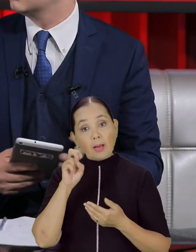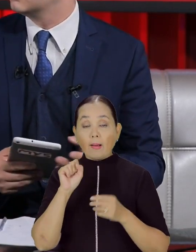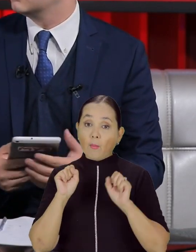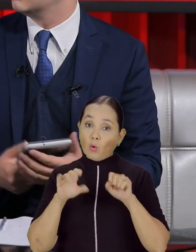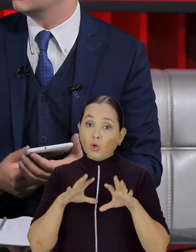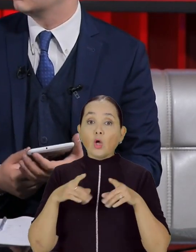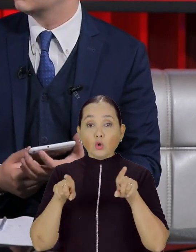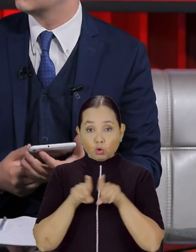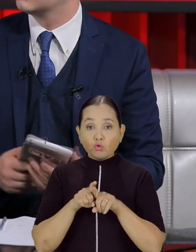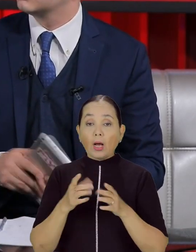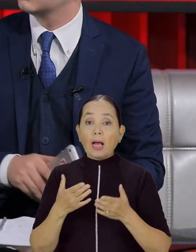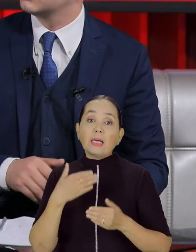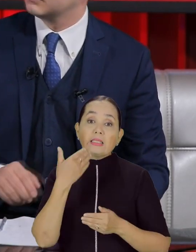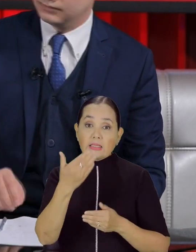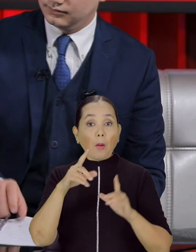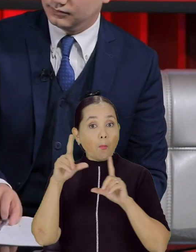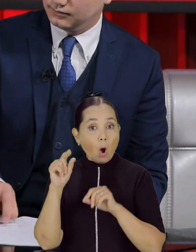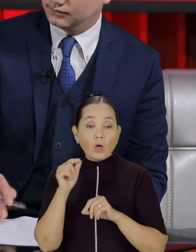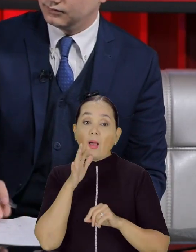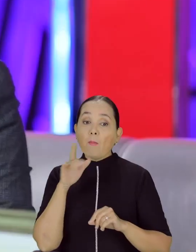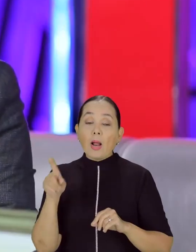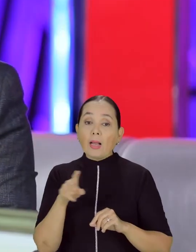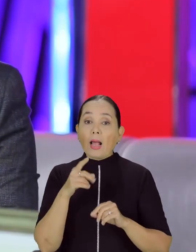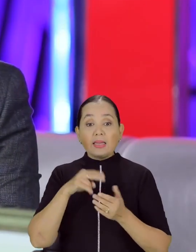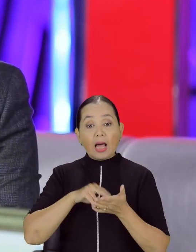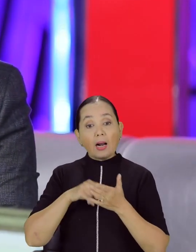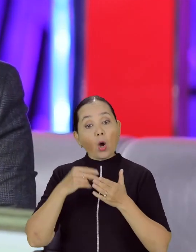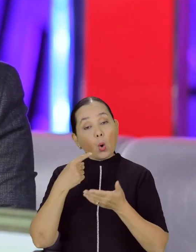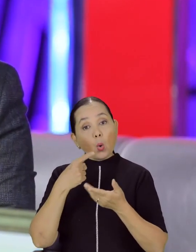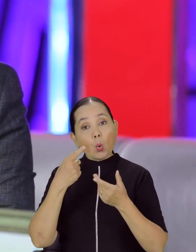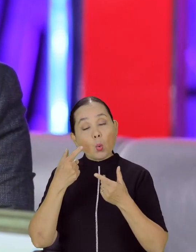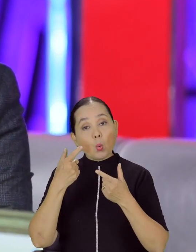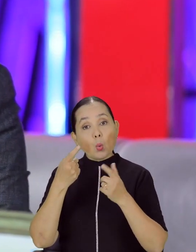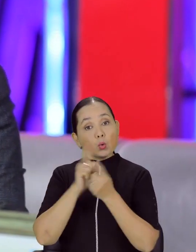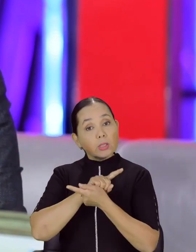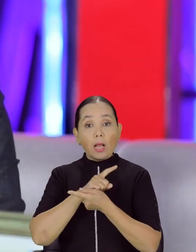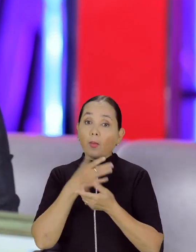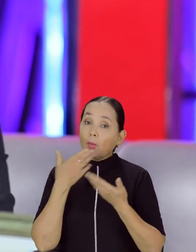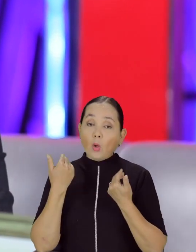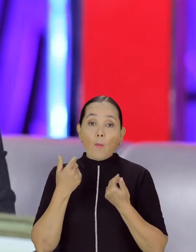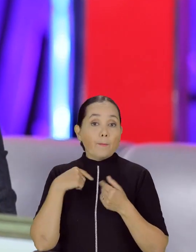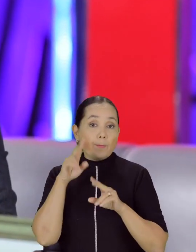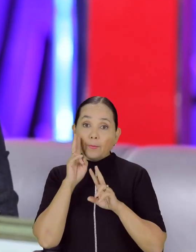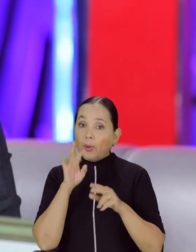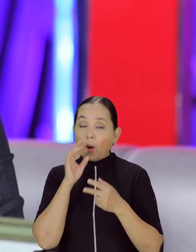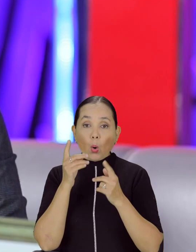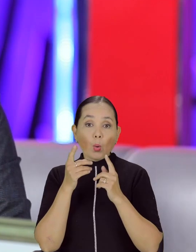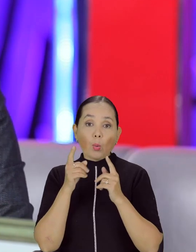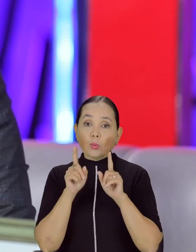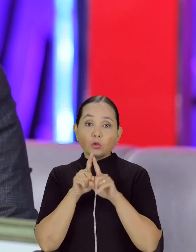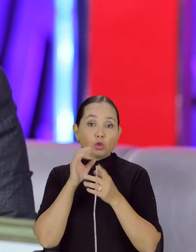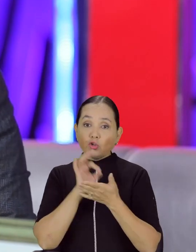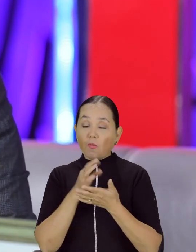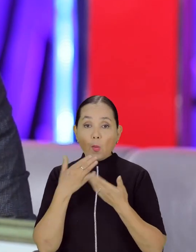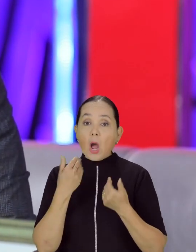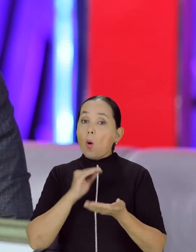arzonlashtirilgan narxda sotilayotgan. Sizlar borganingiz paytda narx o'zgarganmi, yo'qmi degan savolga sizda javob yo'q. Yo'q. Hozir aytib o'tmoqchimiz.